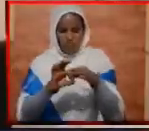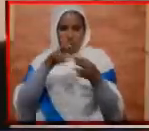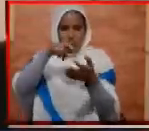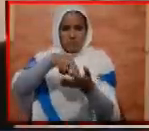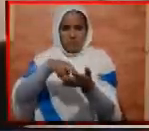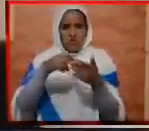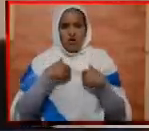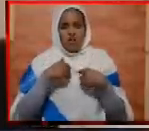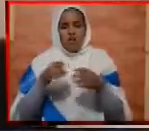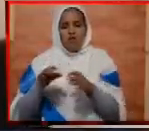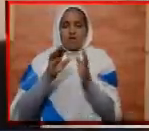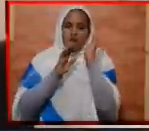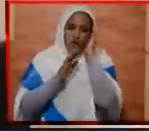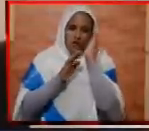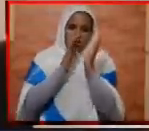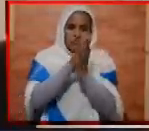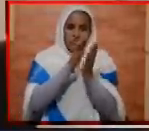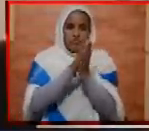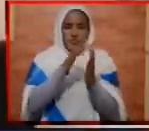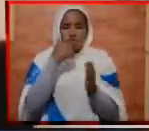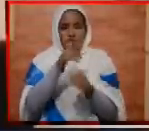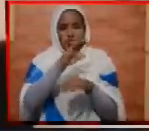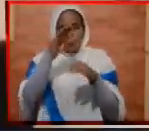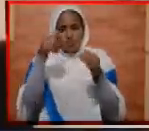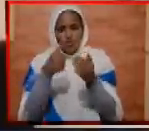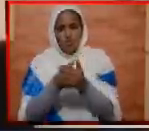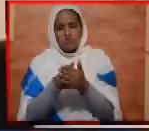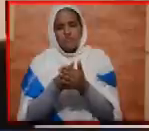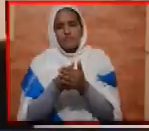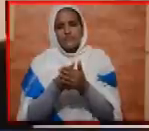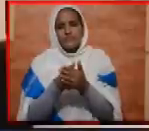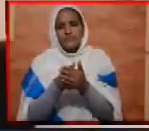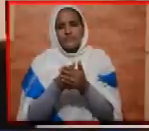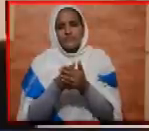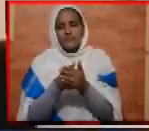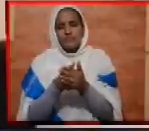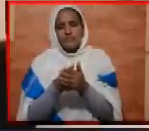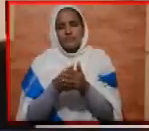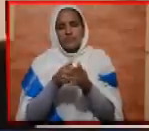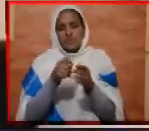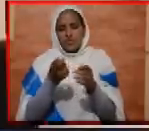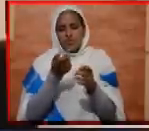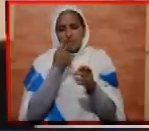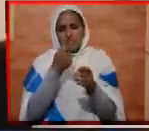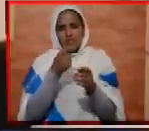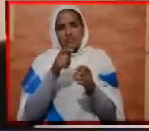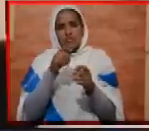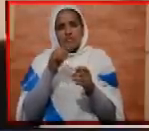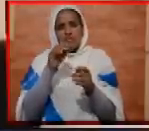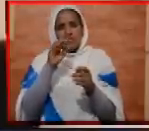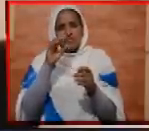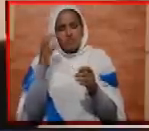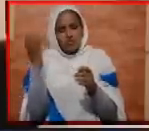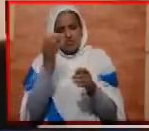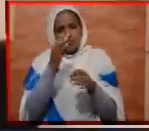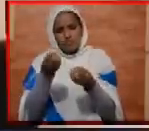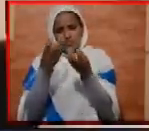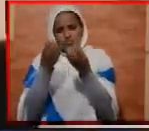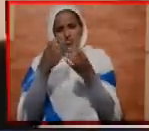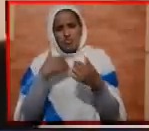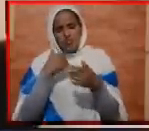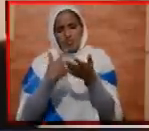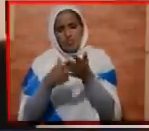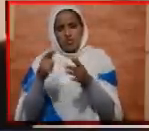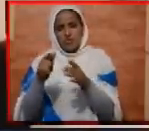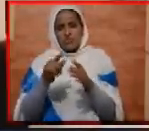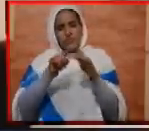አደራጅቶ ያዳሪ ትምህርት ቤት ያሉ ሁሉንም ሳይ እንደነበተልን እንደነዘራባ እንደነበራደ